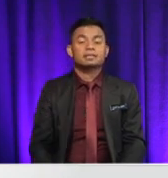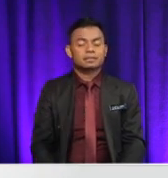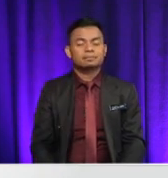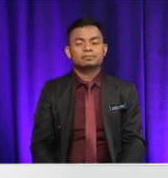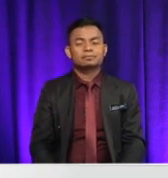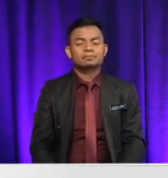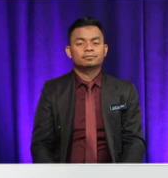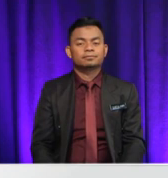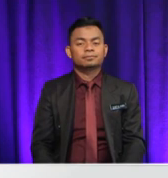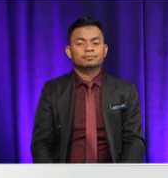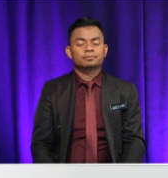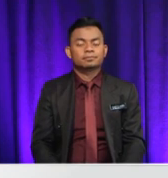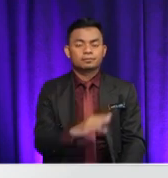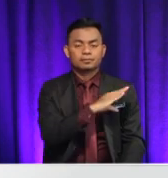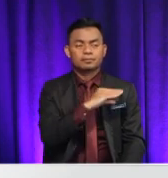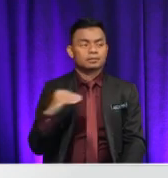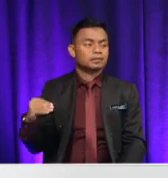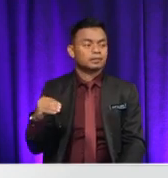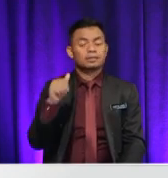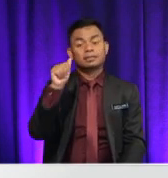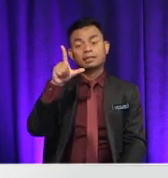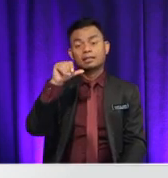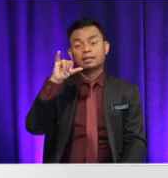Oke dan juga alimin